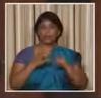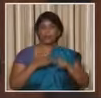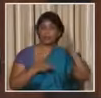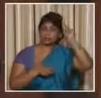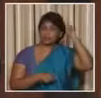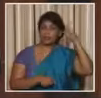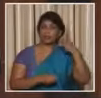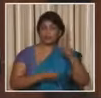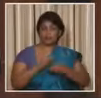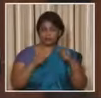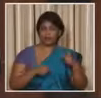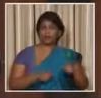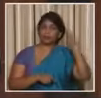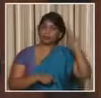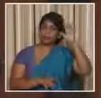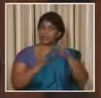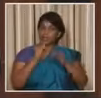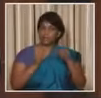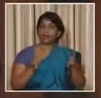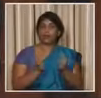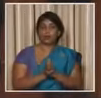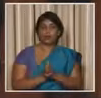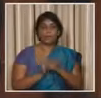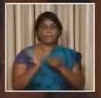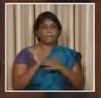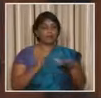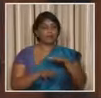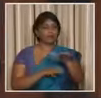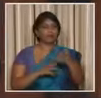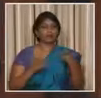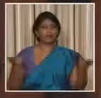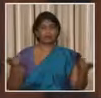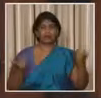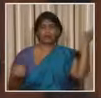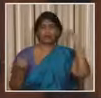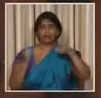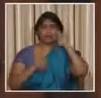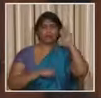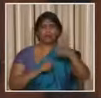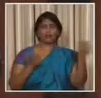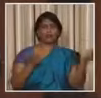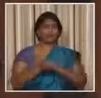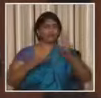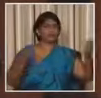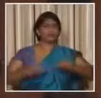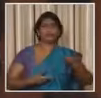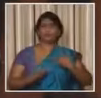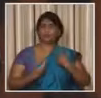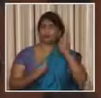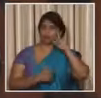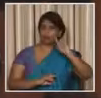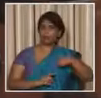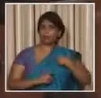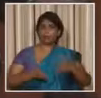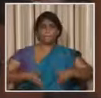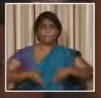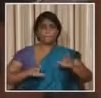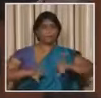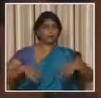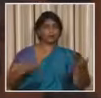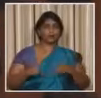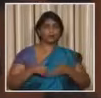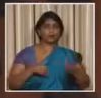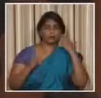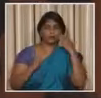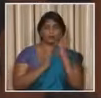තියන් ඉන්න කට්ටිය. කිරිහරක් වලට අයිති මහවැලි ඉඳන් කොහෙදෝ ඉඳන් ආපු කණ්ඩායම් සුද්ධ කරන තමන්ට ඕන විදිහට ප්‍රධාන පාරේ දෙපැත්තේම මහවැලිකට